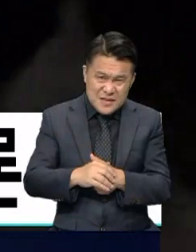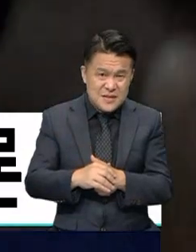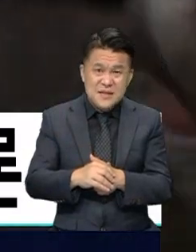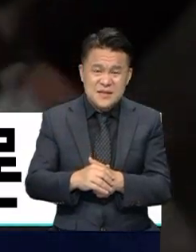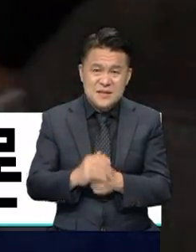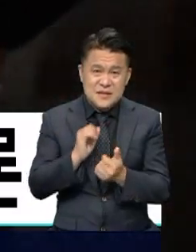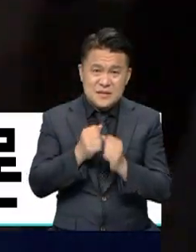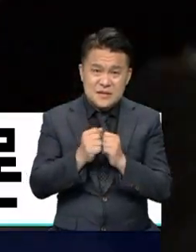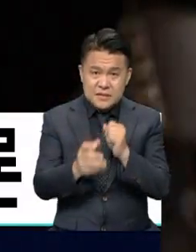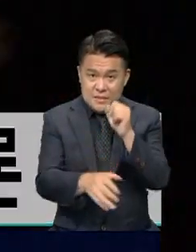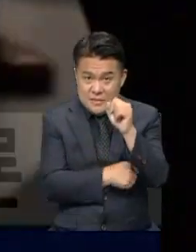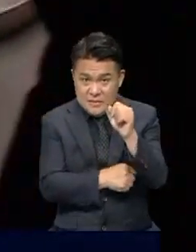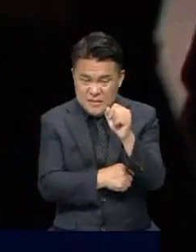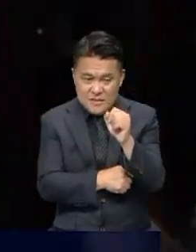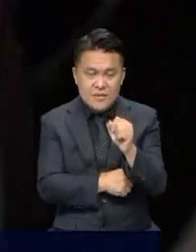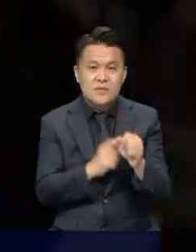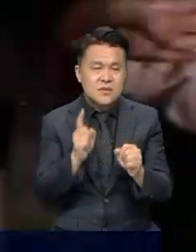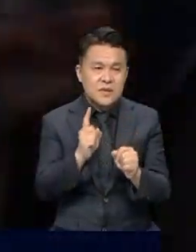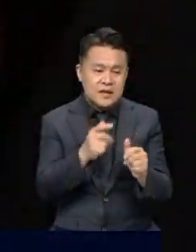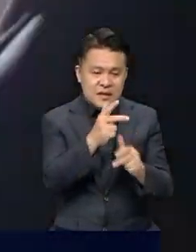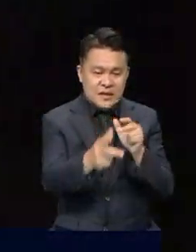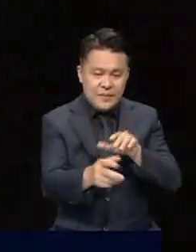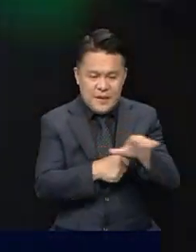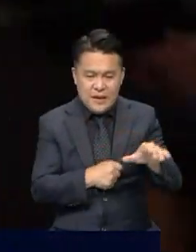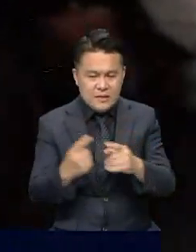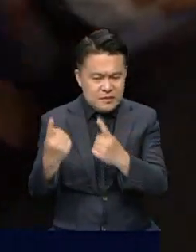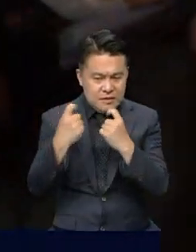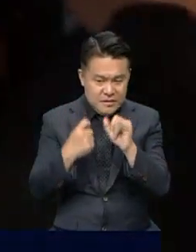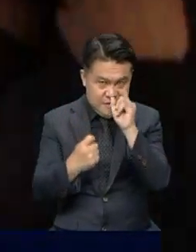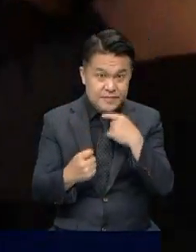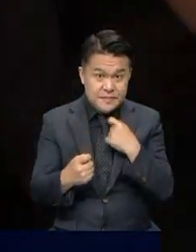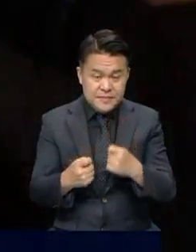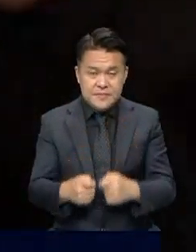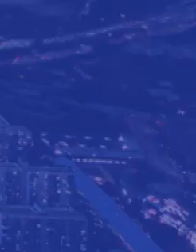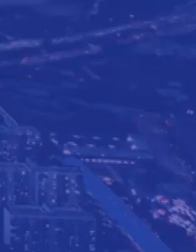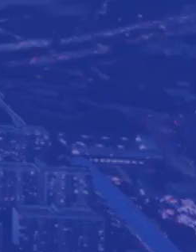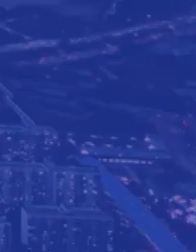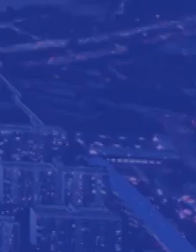받은 주식을 횡령에 납골당 사업을 가르쳤다는 의혹을 받았습니다